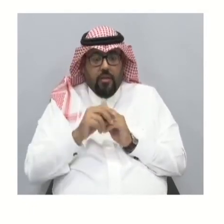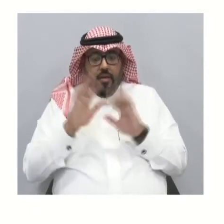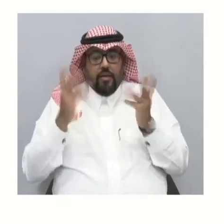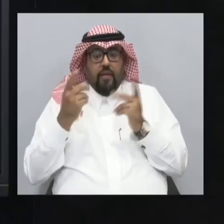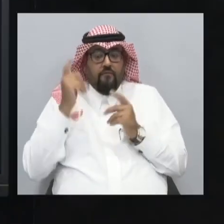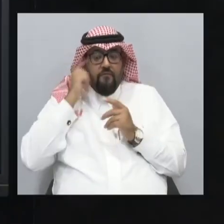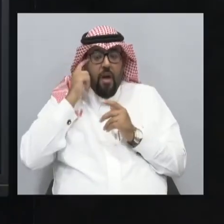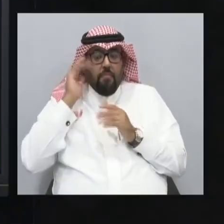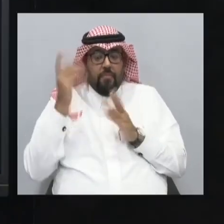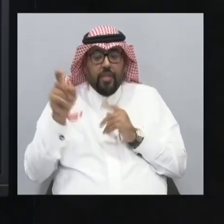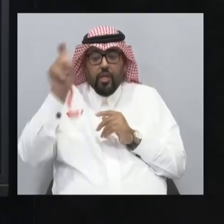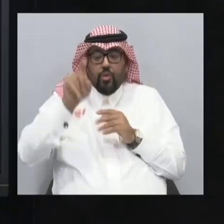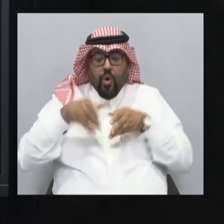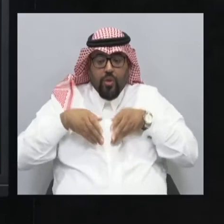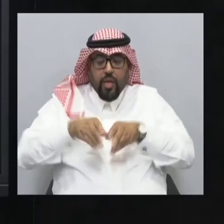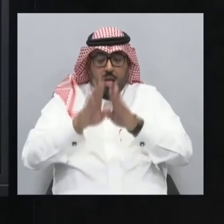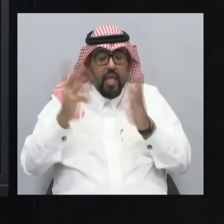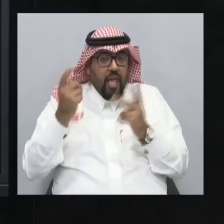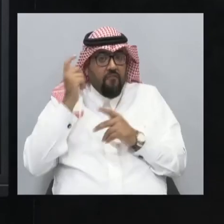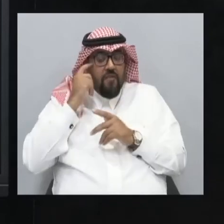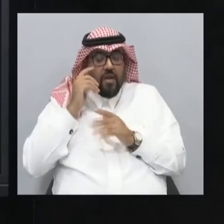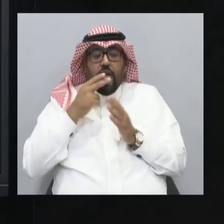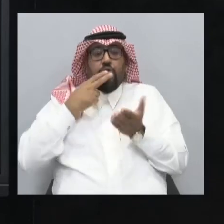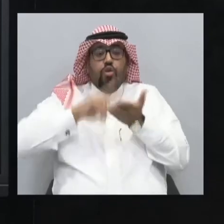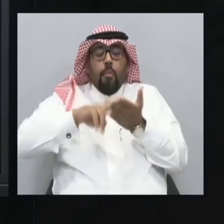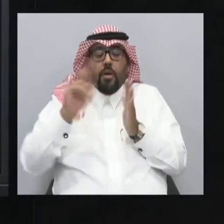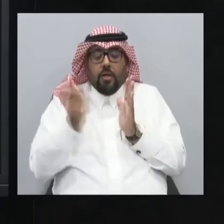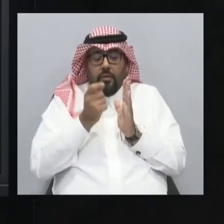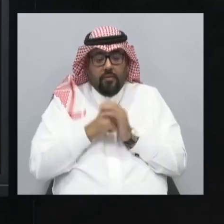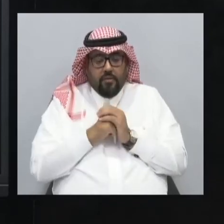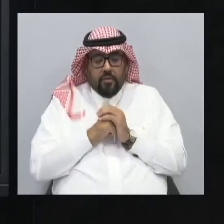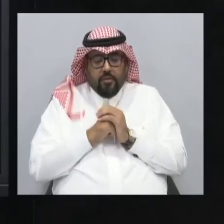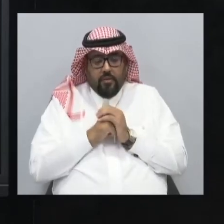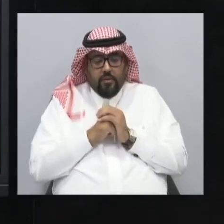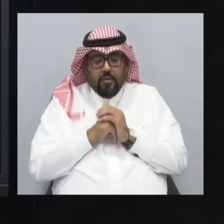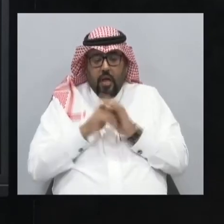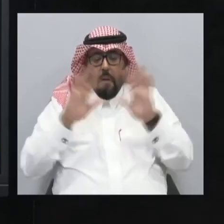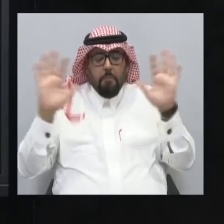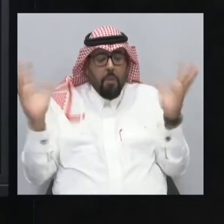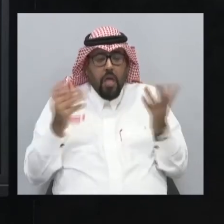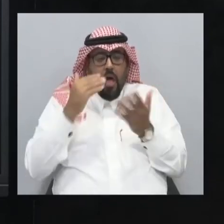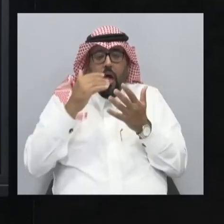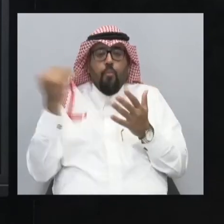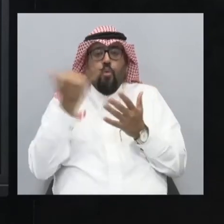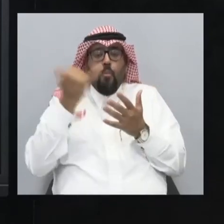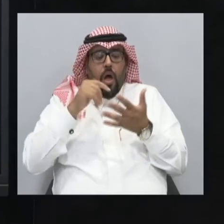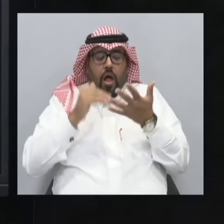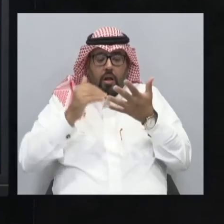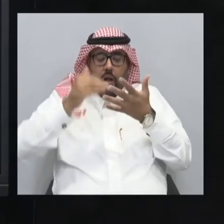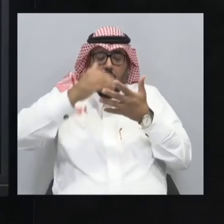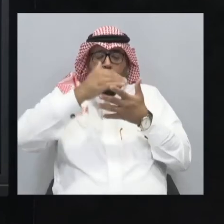الهدف. كيف فهمت هذه الطريقة؟ كيف تعبر عن طريقة القراءة المتعمقة؟ ما هي أهم الخطوات التي تذكرها؟